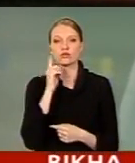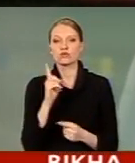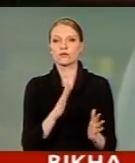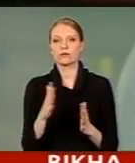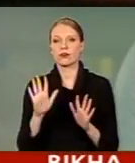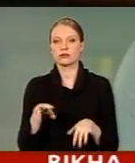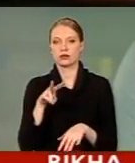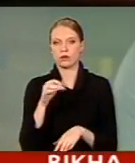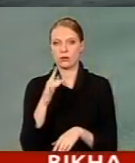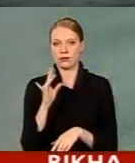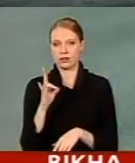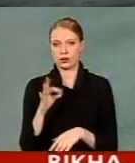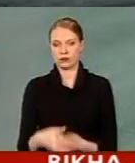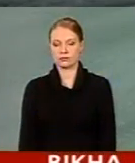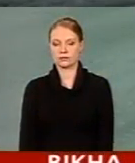у Логвиному.